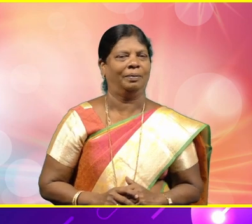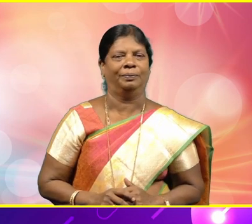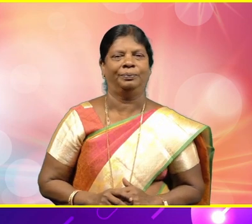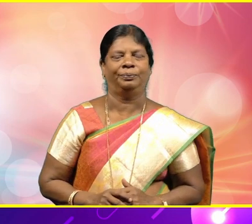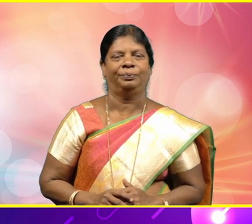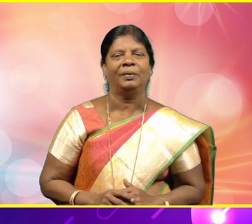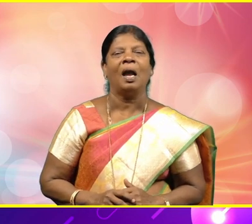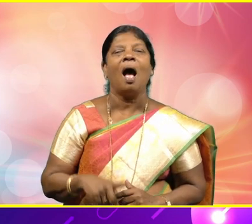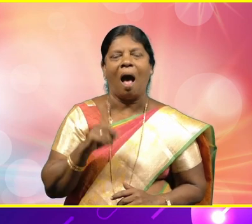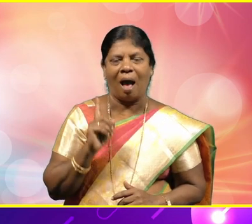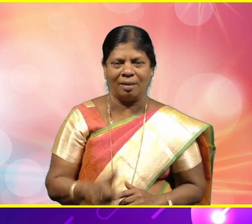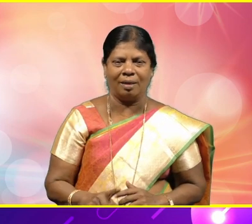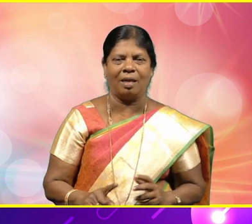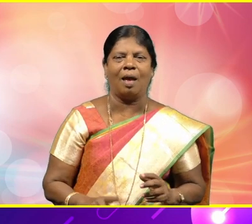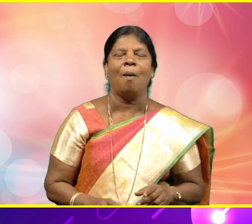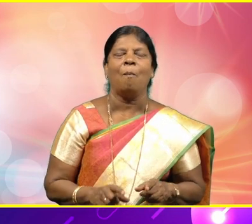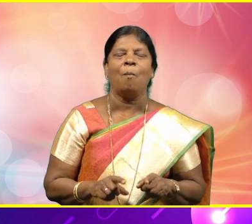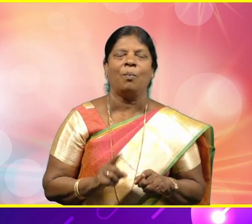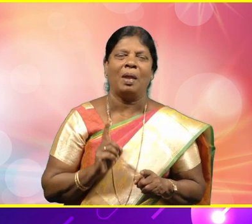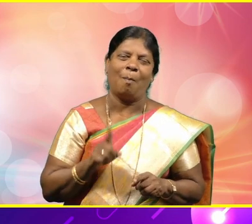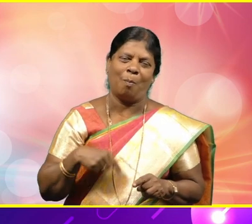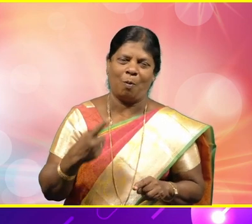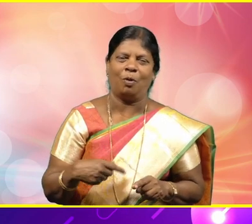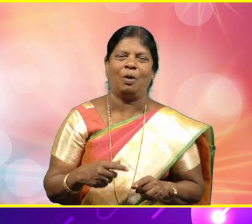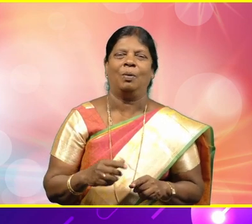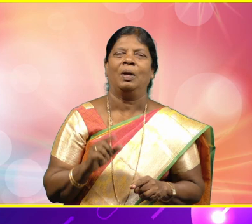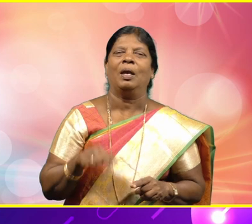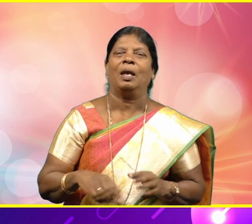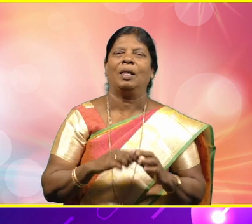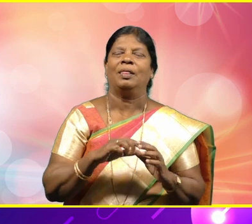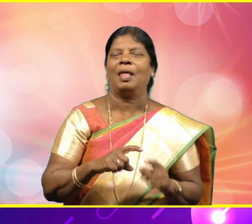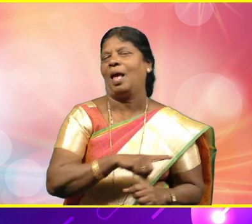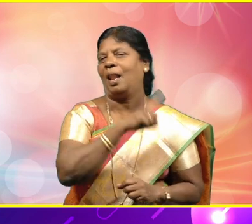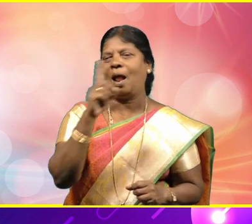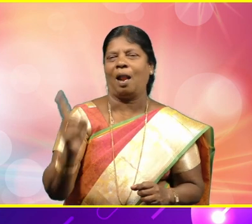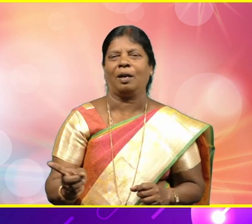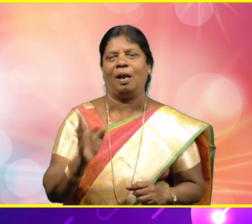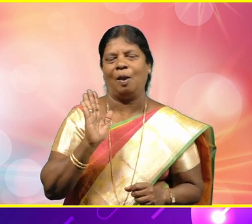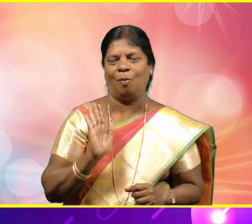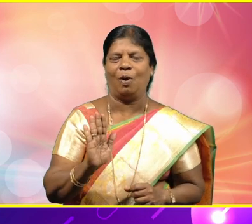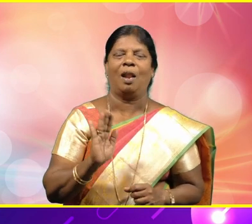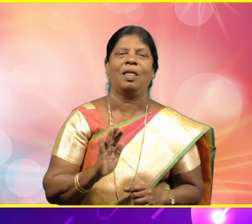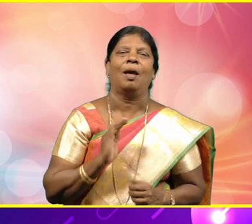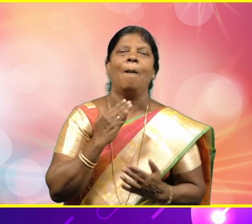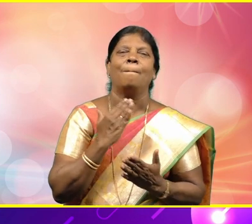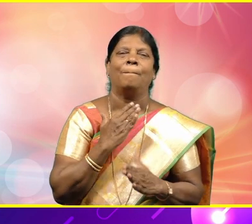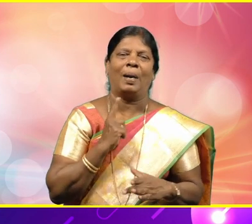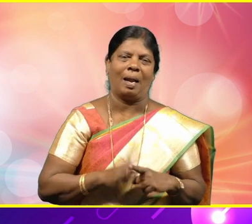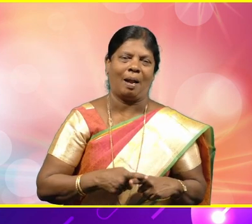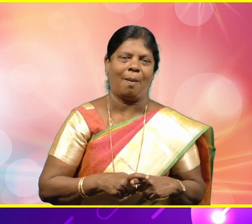மாட்டார்கள். அதுதான் பொதுவான இந்த நாட்களில் உள்ள நடைமுறை